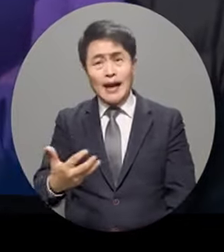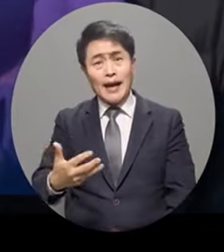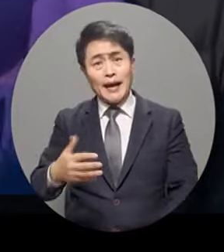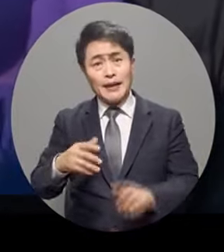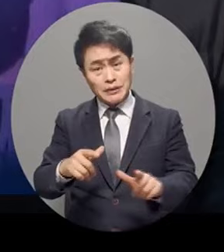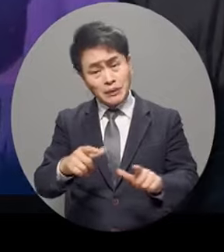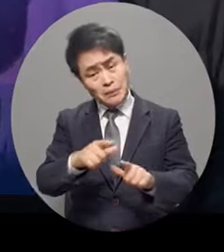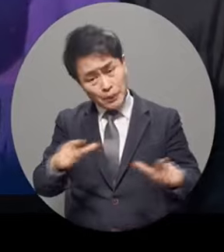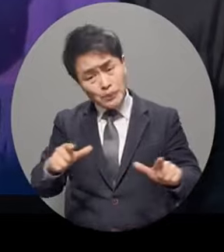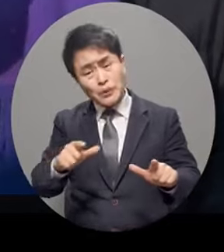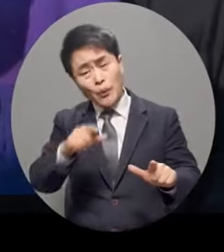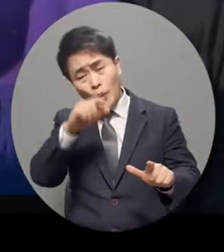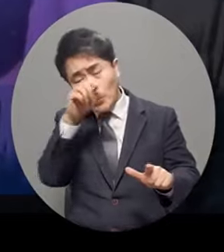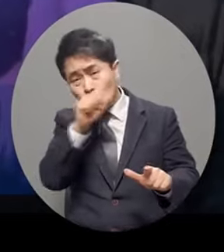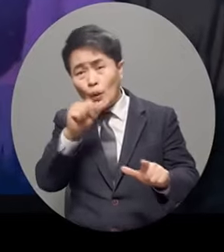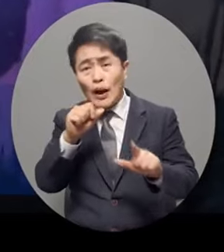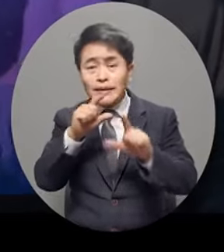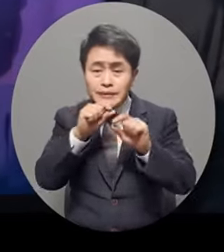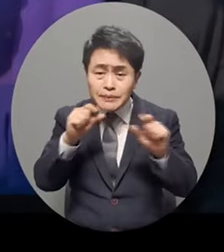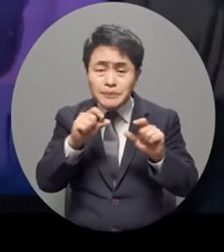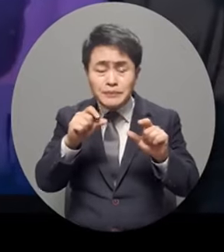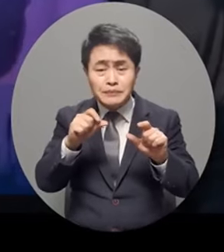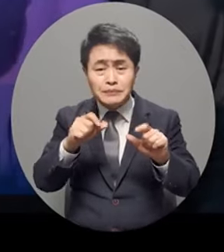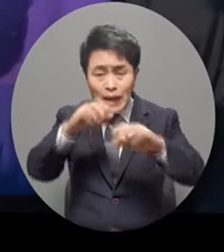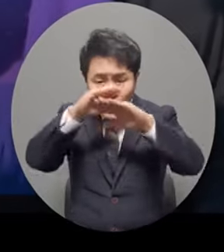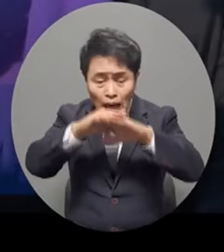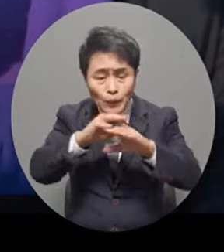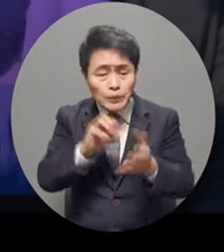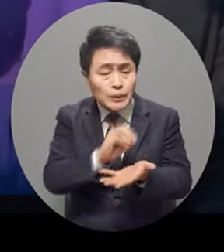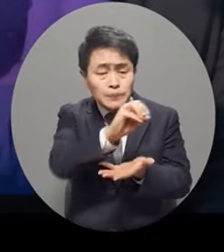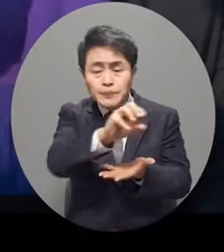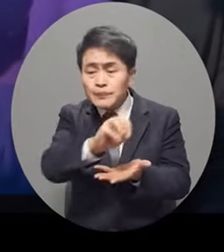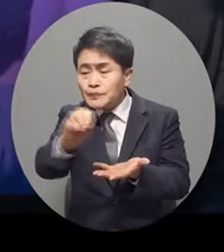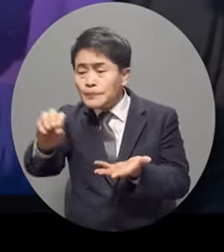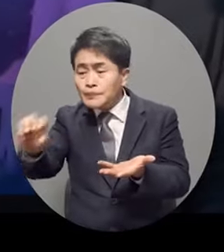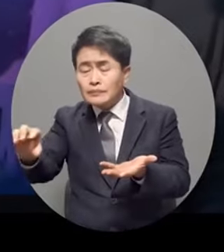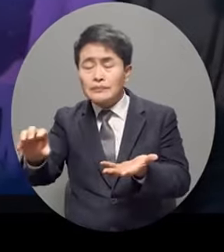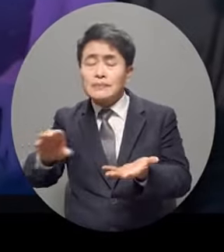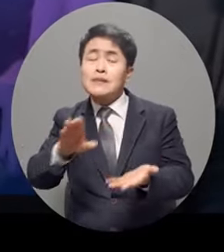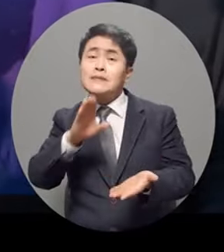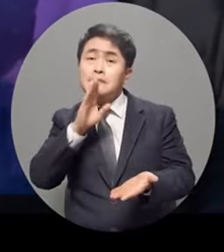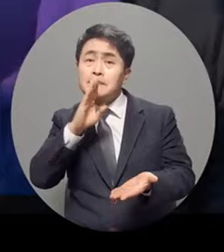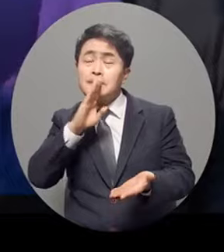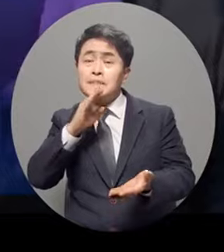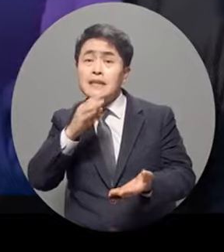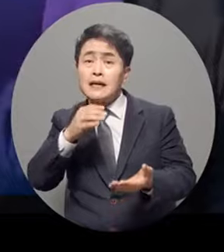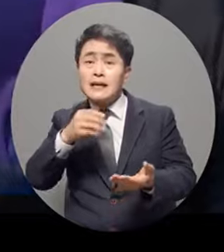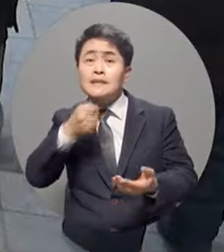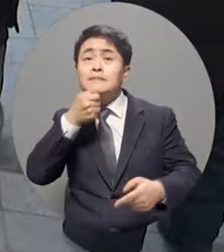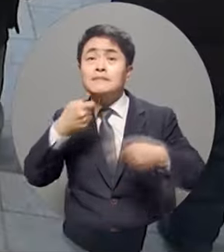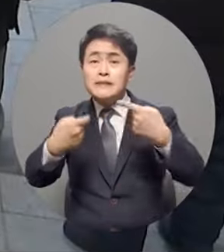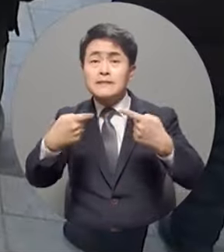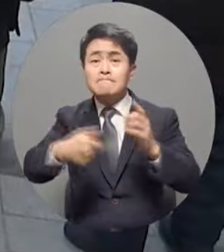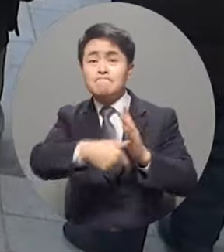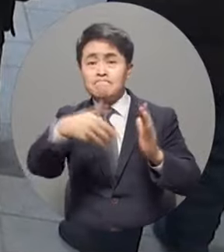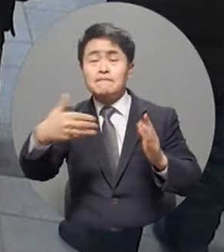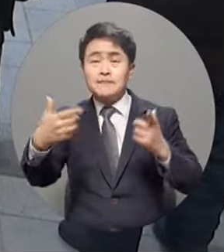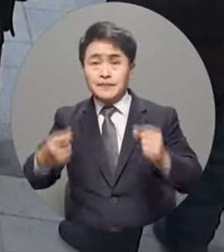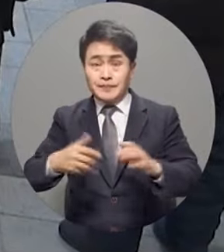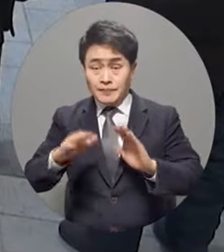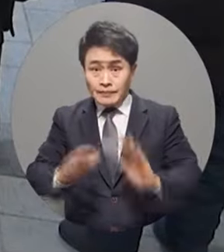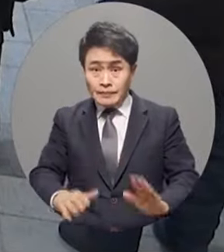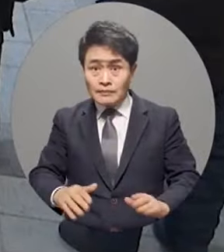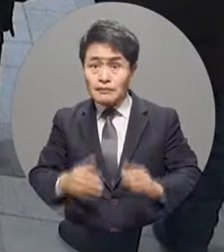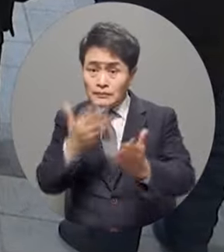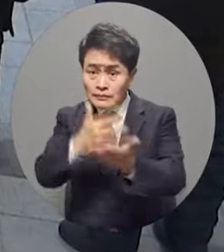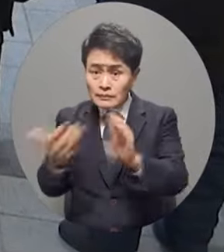좋아하던 음식을 같이 그래도 재단에 올리고 하니까 진짜 설 명절 같은. 이태원 참사